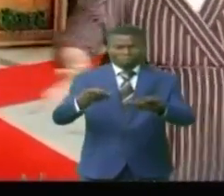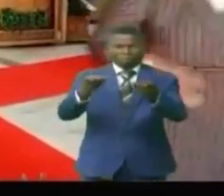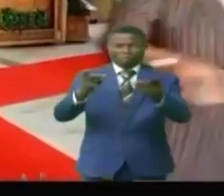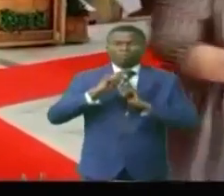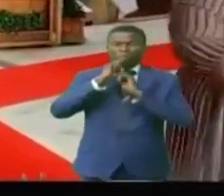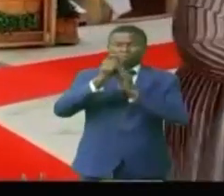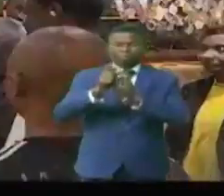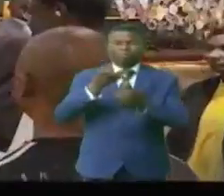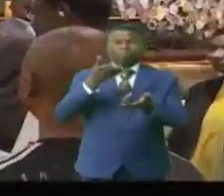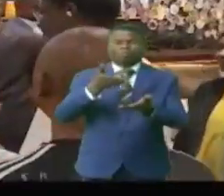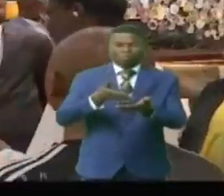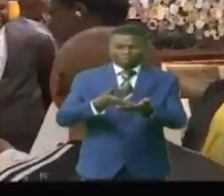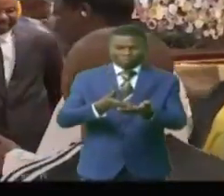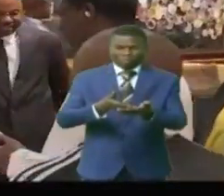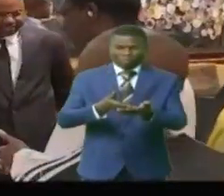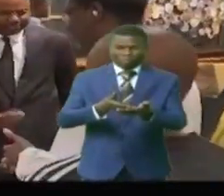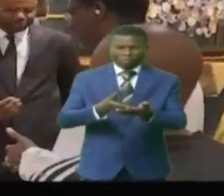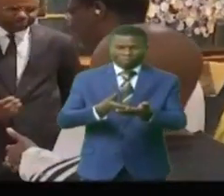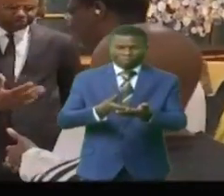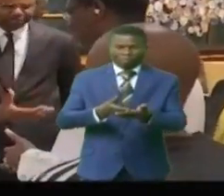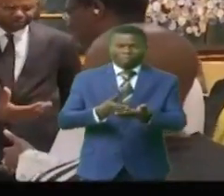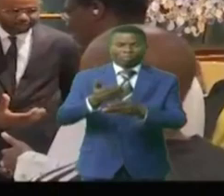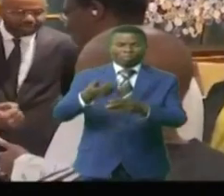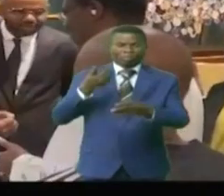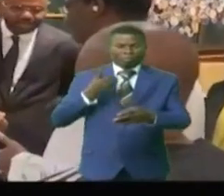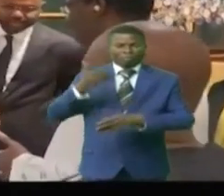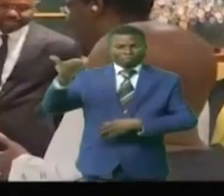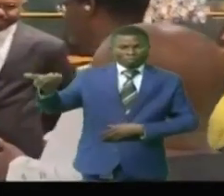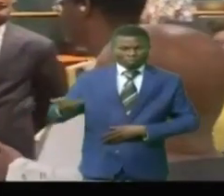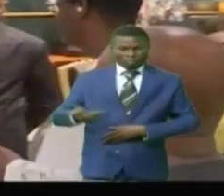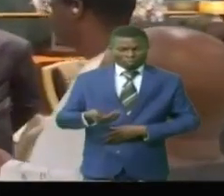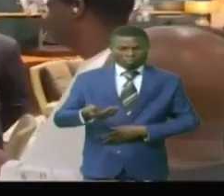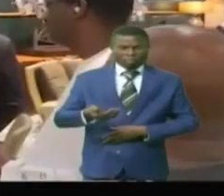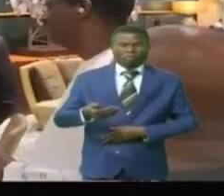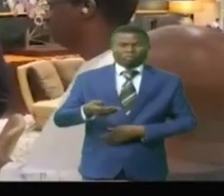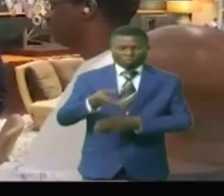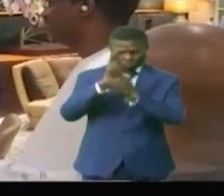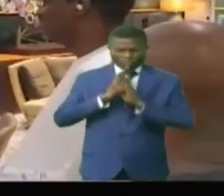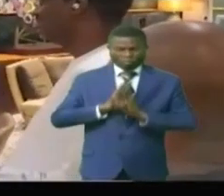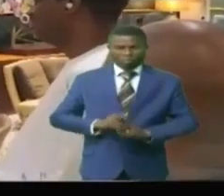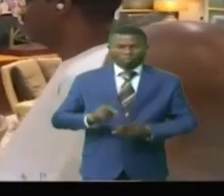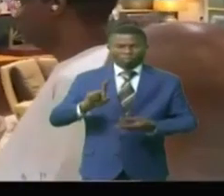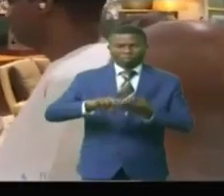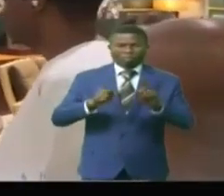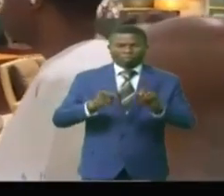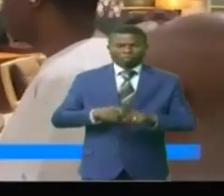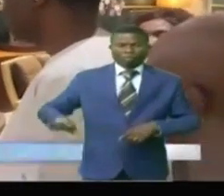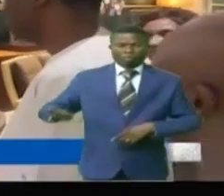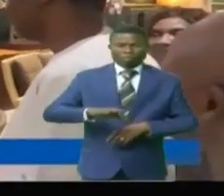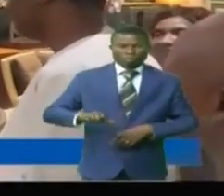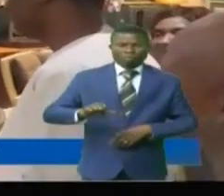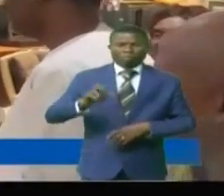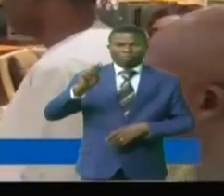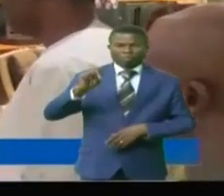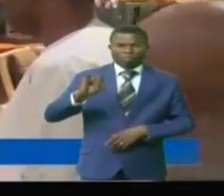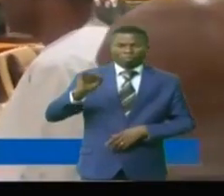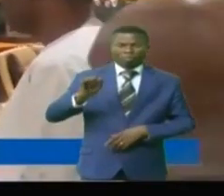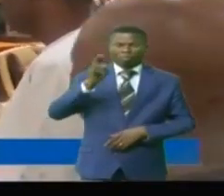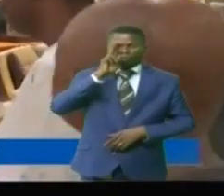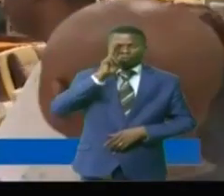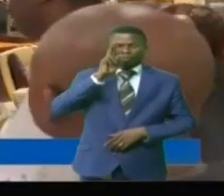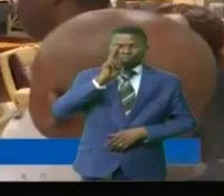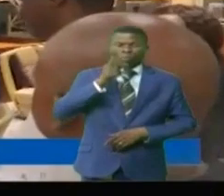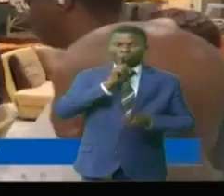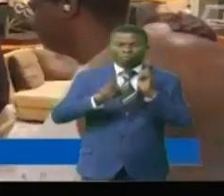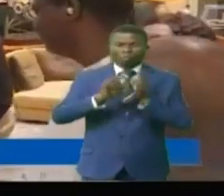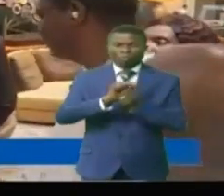cadeau symbolique. C'était bien avant de recevoir le civilité de son homologue du Nigeria et aussi discuter avec lui